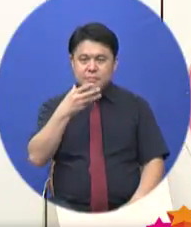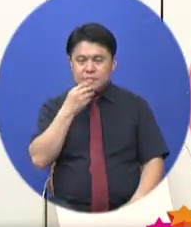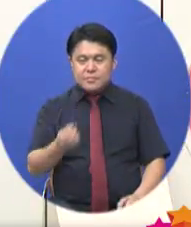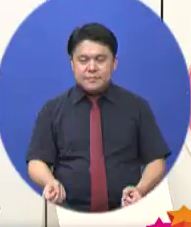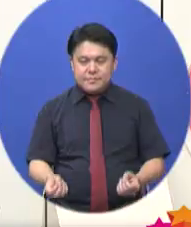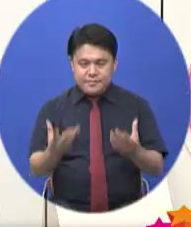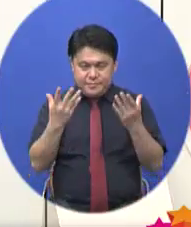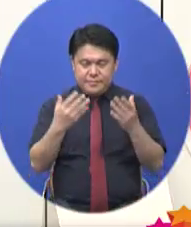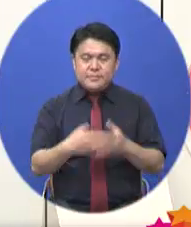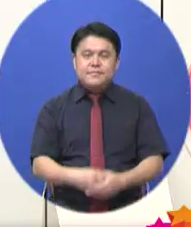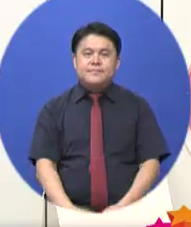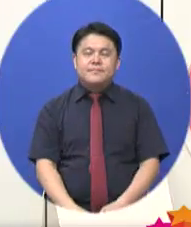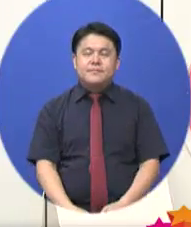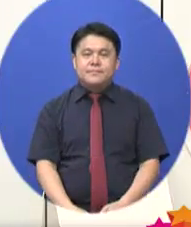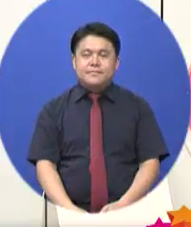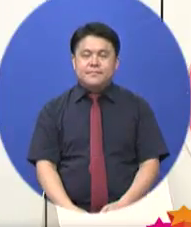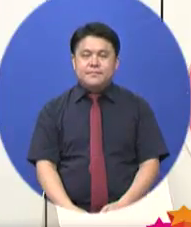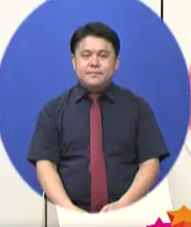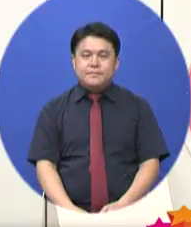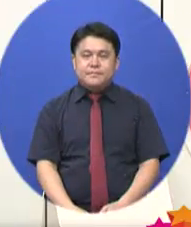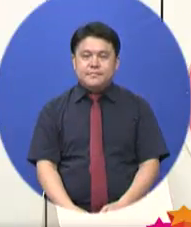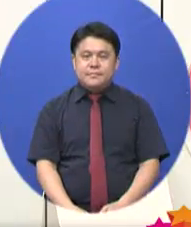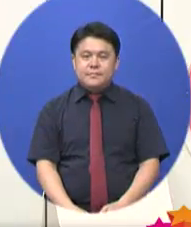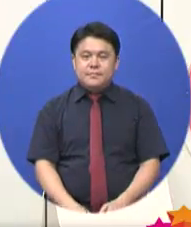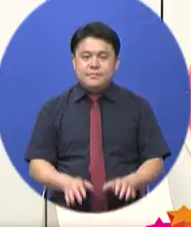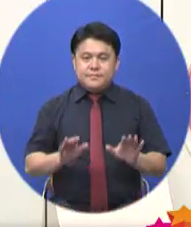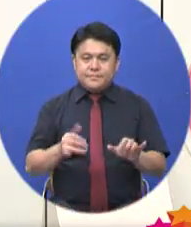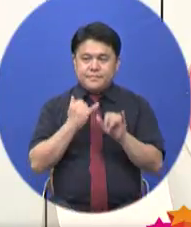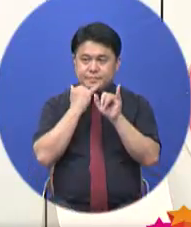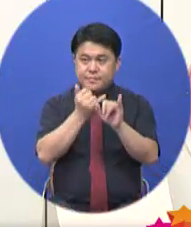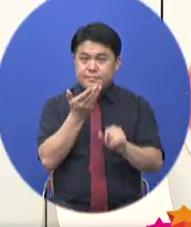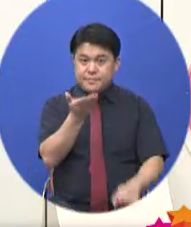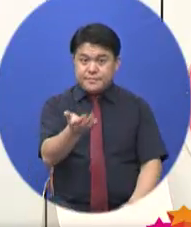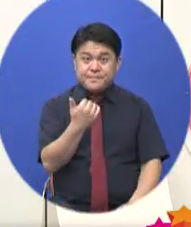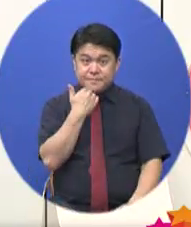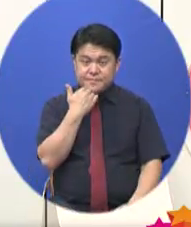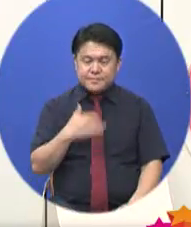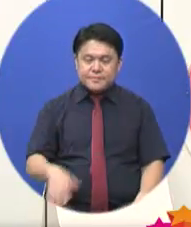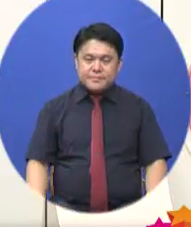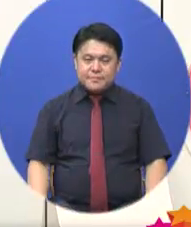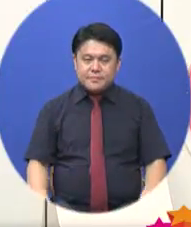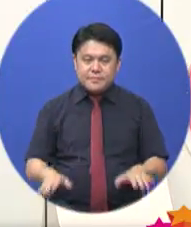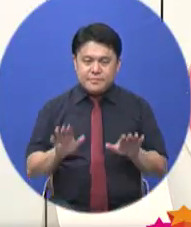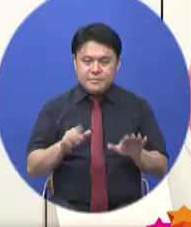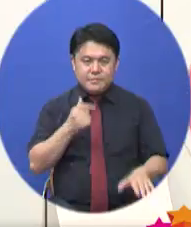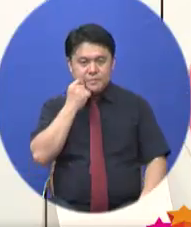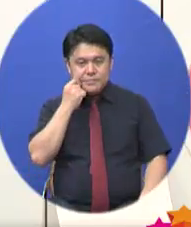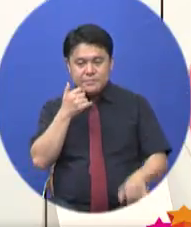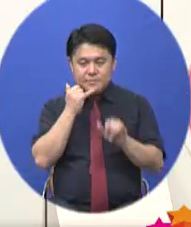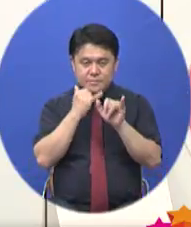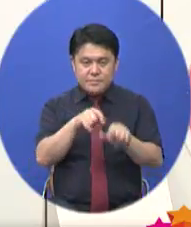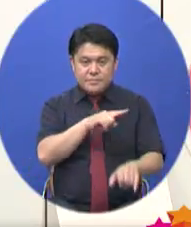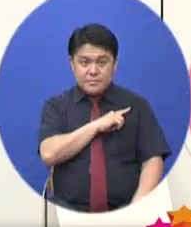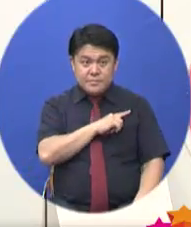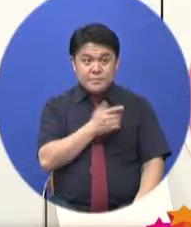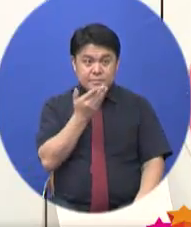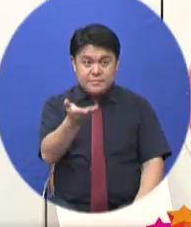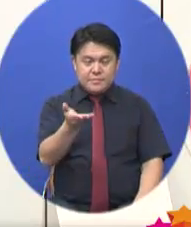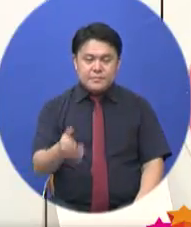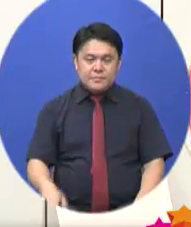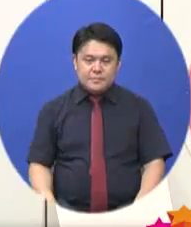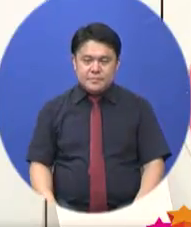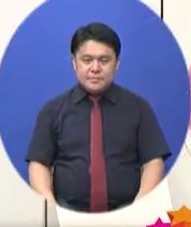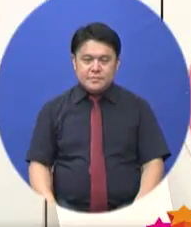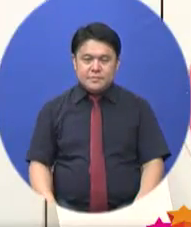054-9193번 축하드립니다. 자, 이제 시상만을 남겨놓고 있는데요. 오늘 인기상 먼저